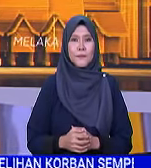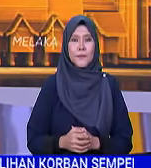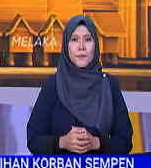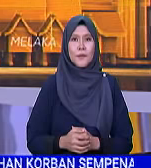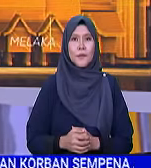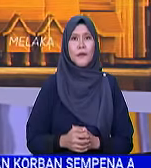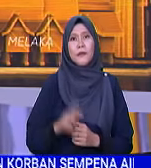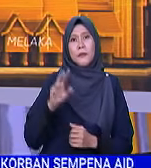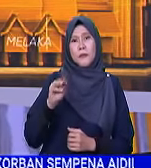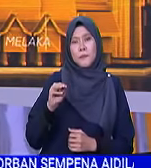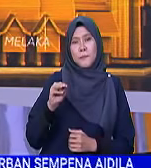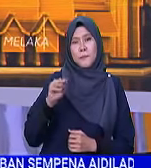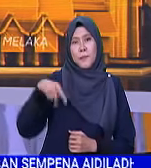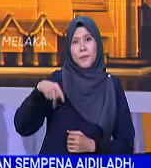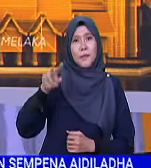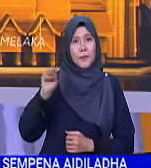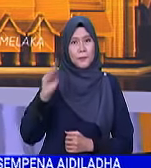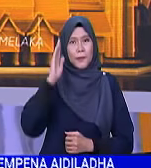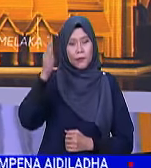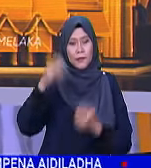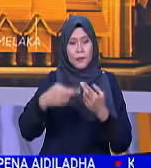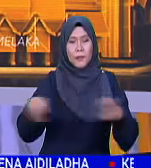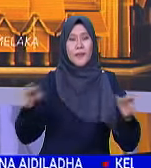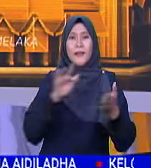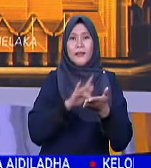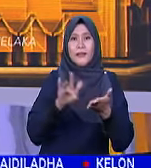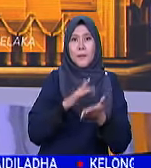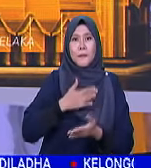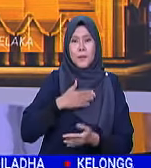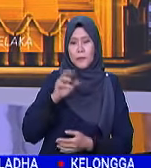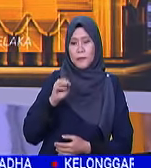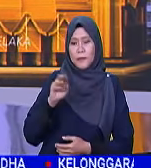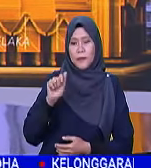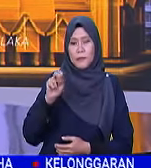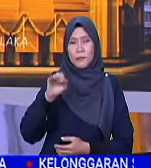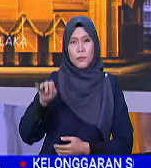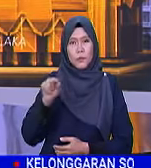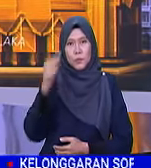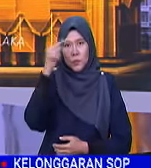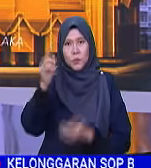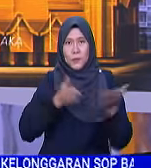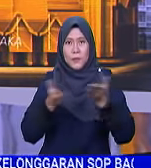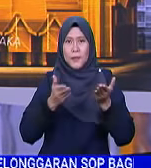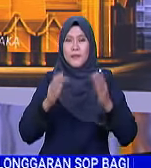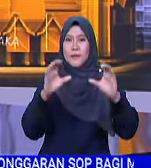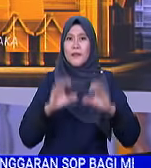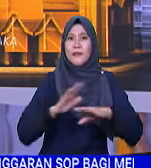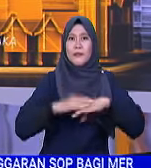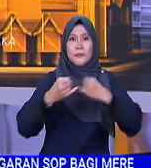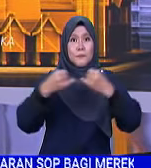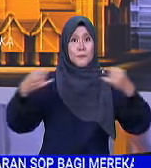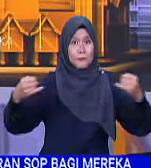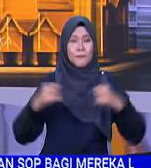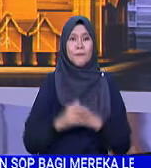Majlis Perbandaran Manjung MPM melancarkan aplikasi My Manjung bagi menjalankan urusan perkhidmatan secara dalam